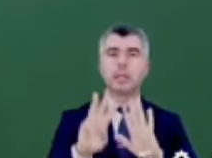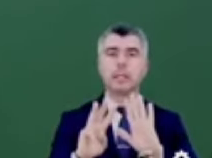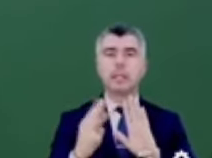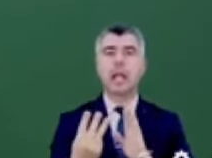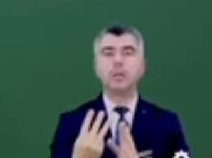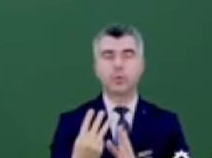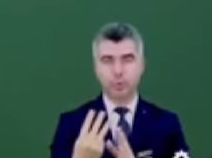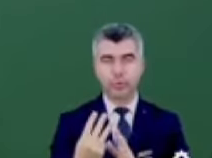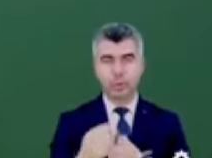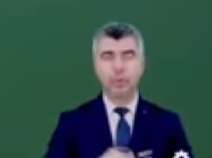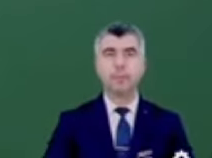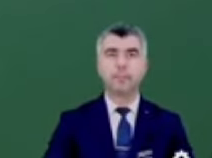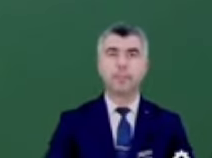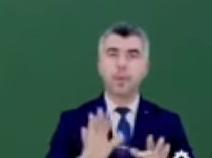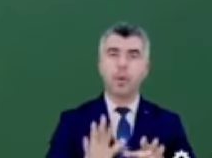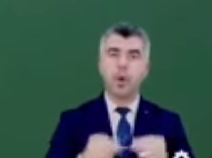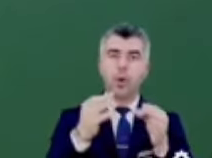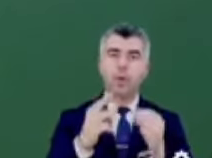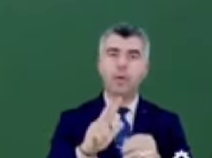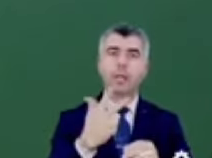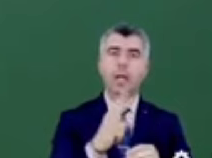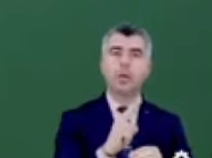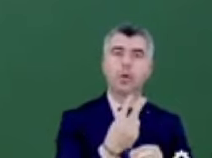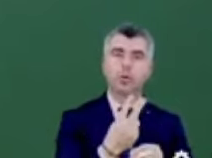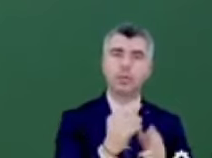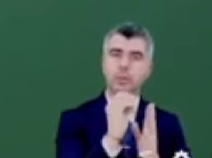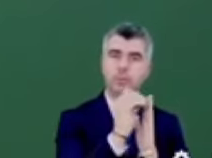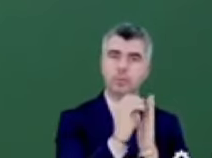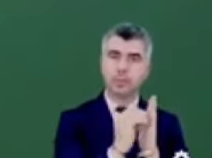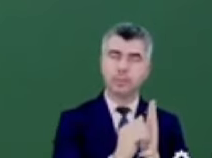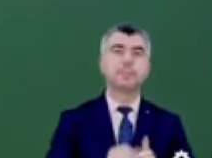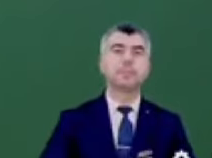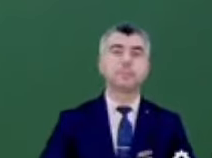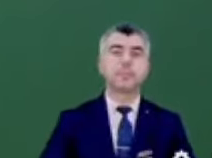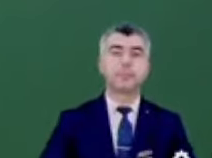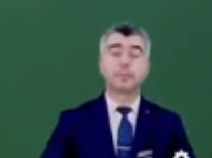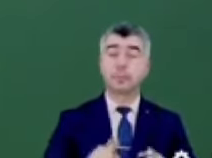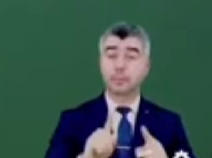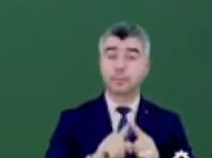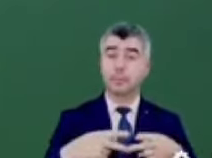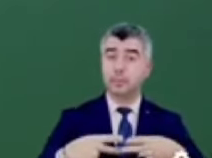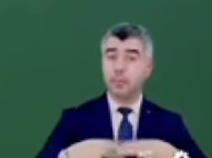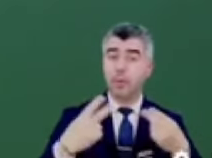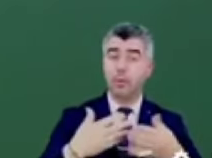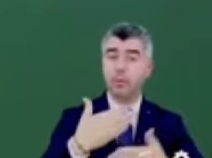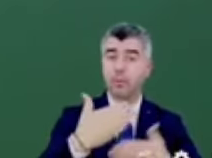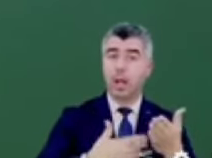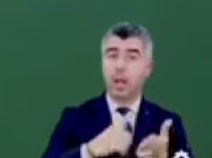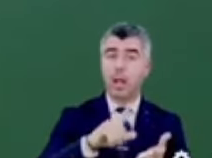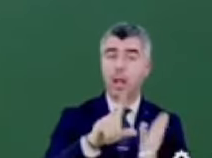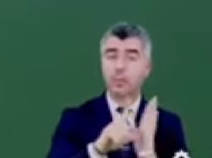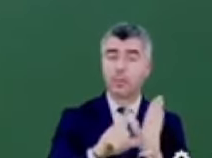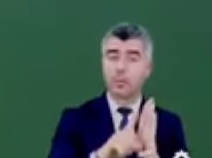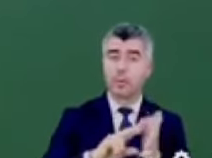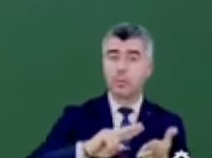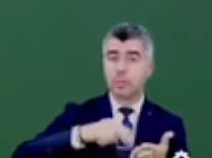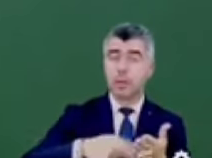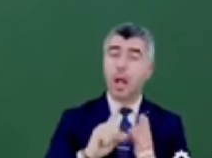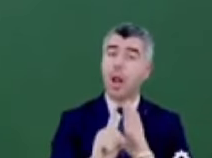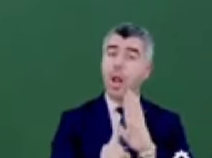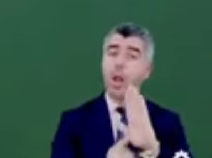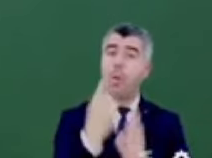خاصه الماده 23 وهذا يشكل اصدار هذا المرسوم لحظه تاريخيه فارقه